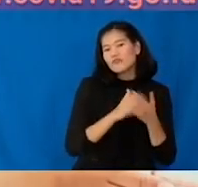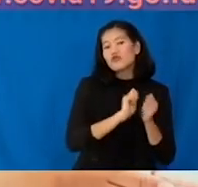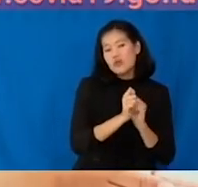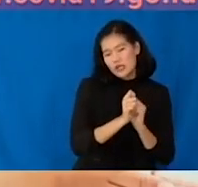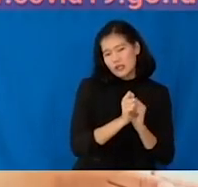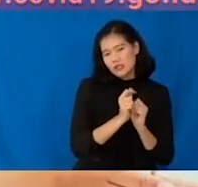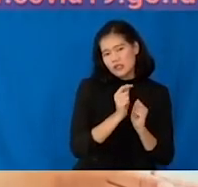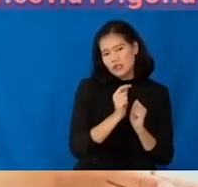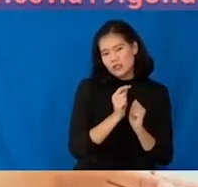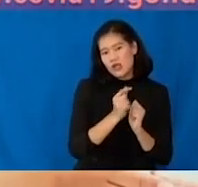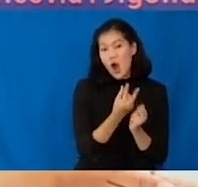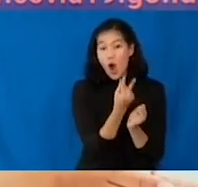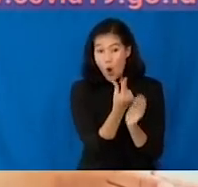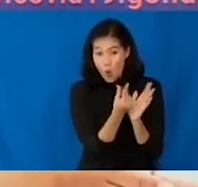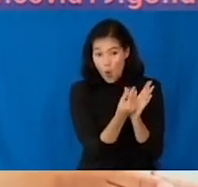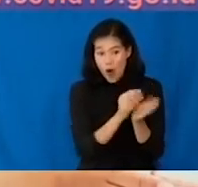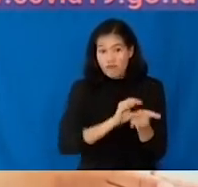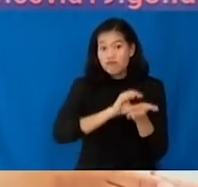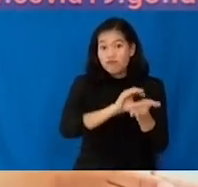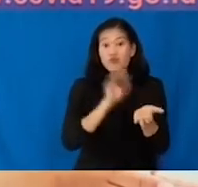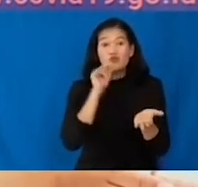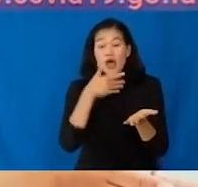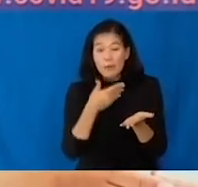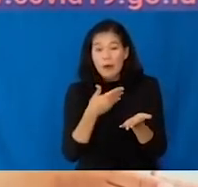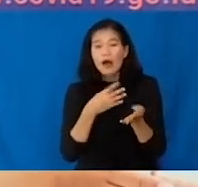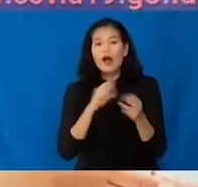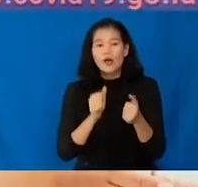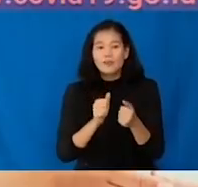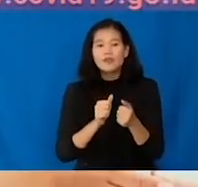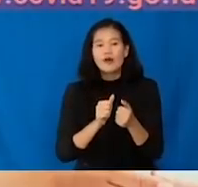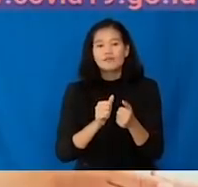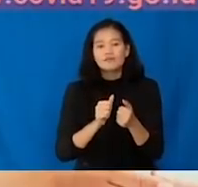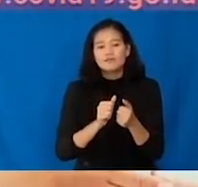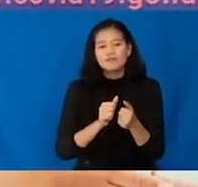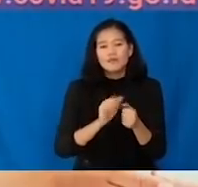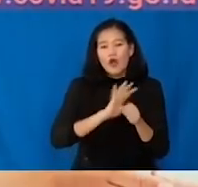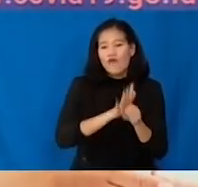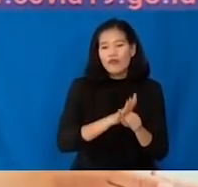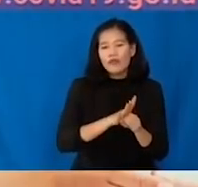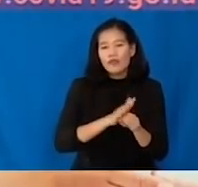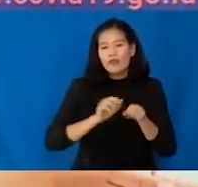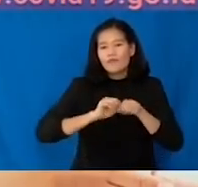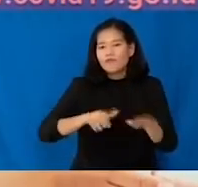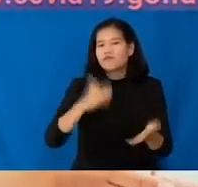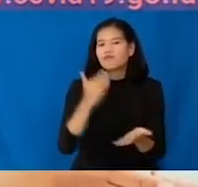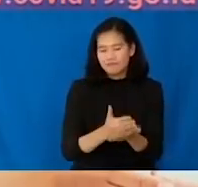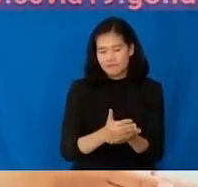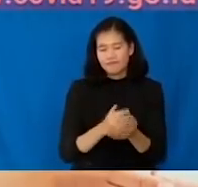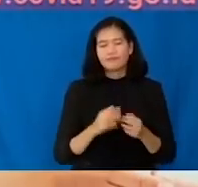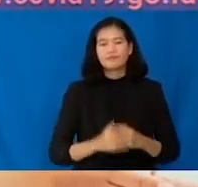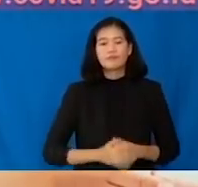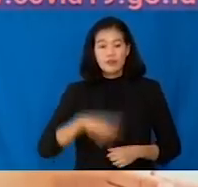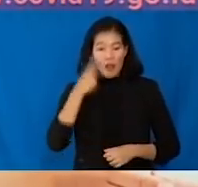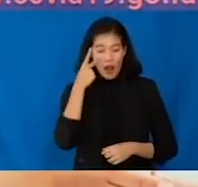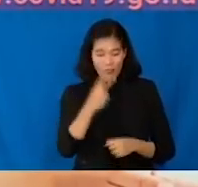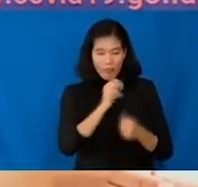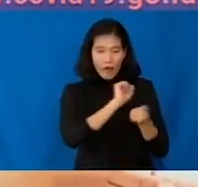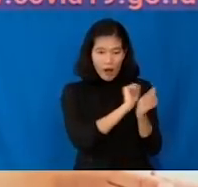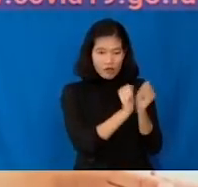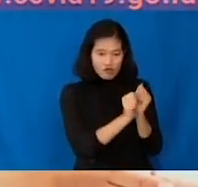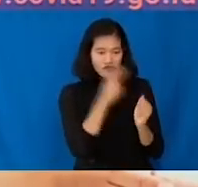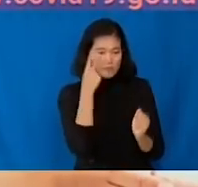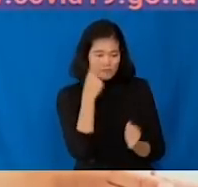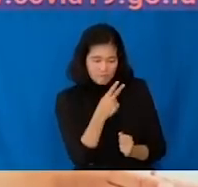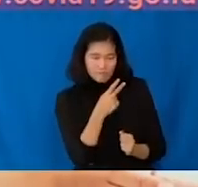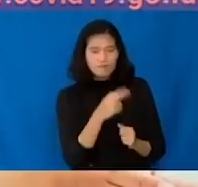menangani permasalahan ini secara komprehensif dari kasus yang kita dapatkan Hai